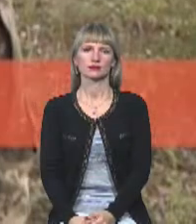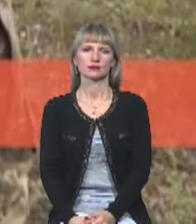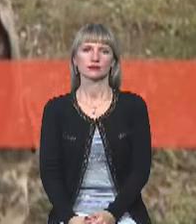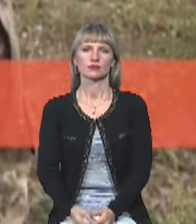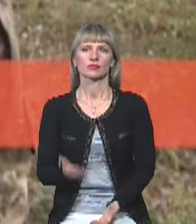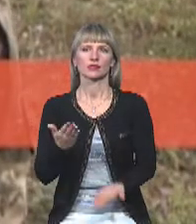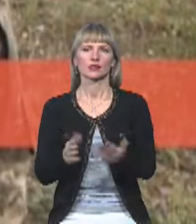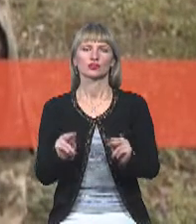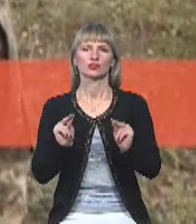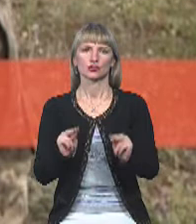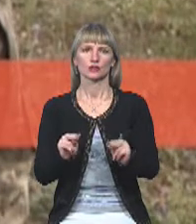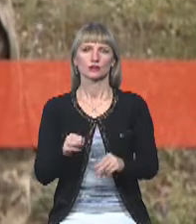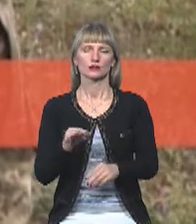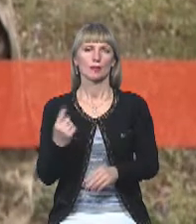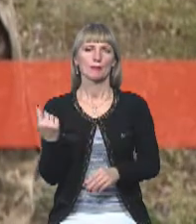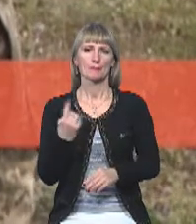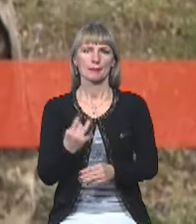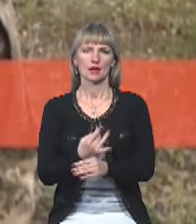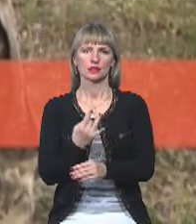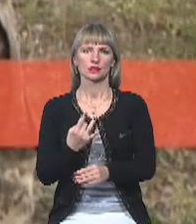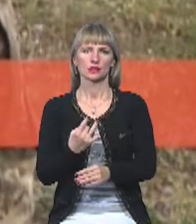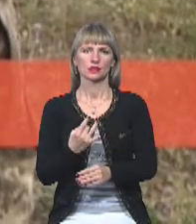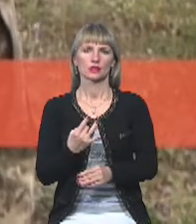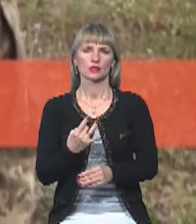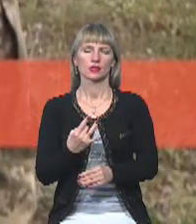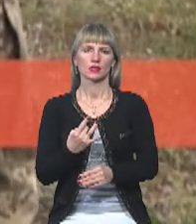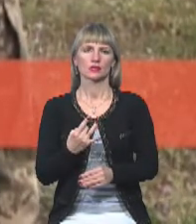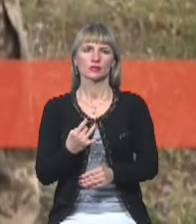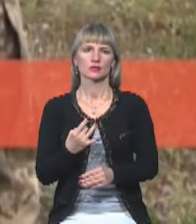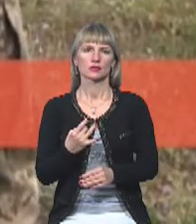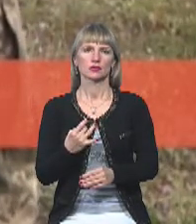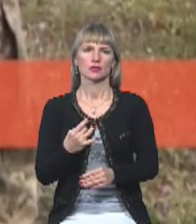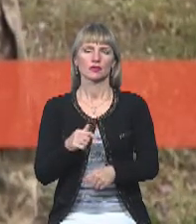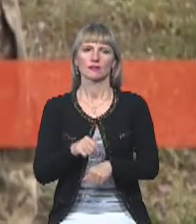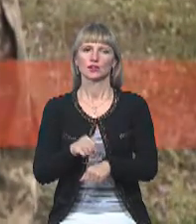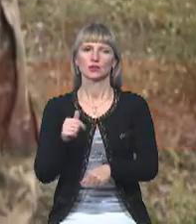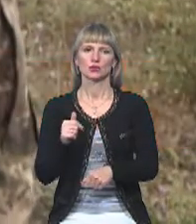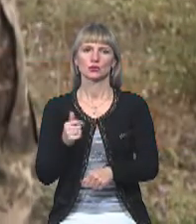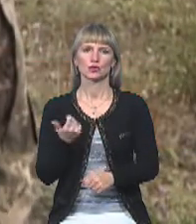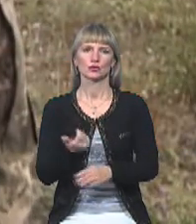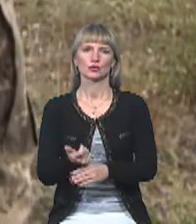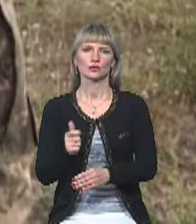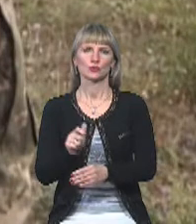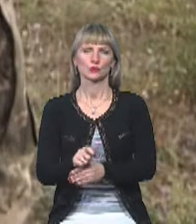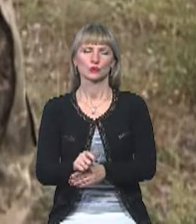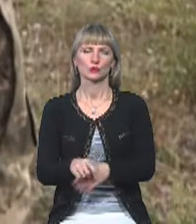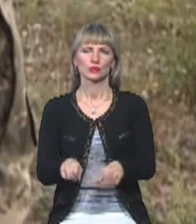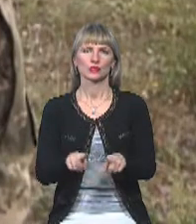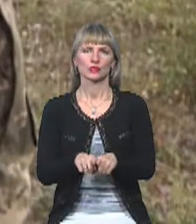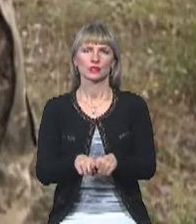Якщо чесно, то перший раз спробувала, відчуття дуже такі